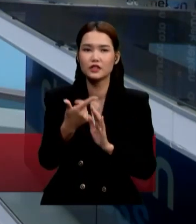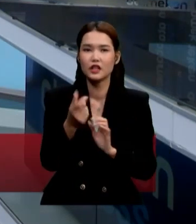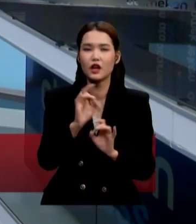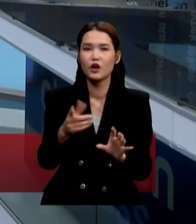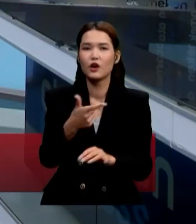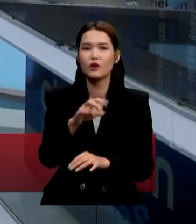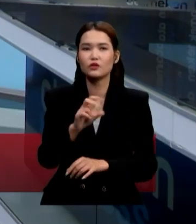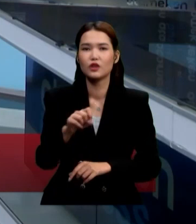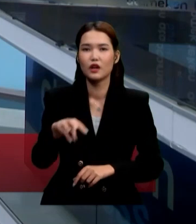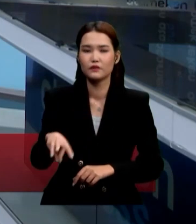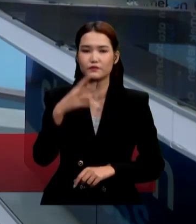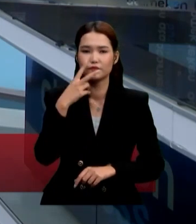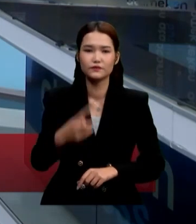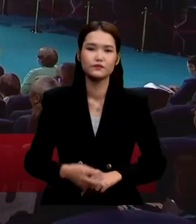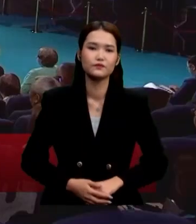Гүлнұр Мұратқызы баяндайды.